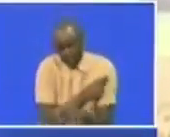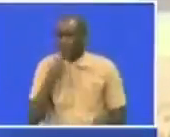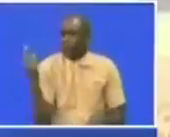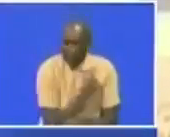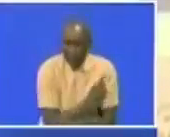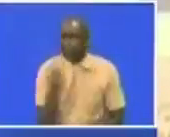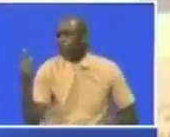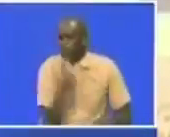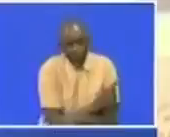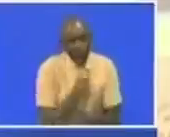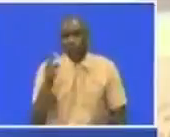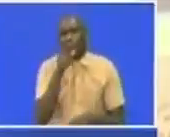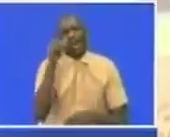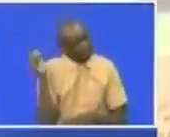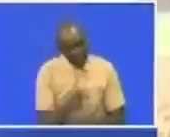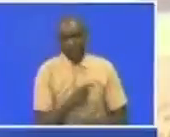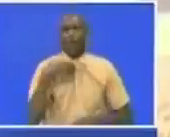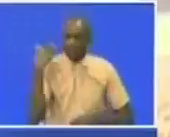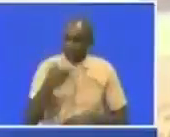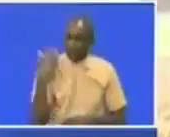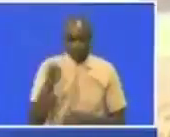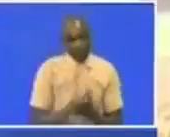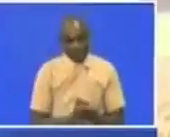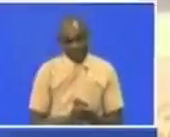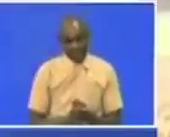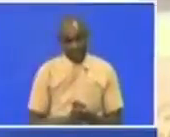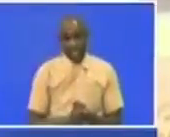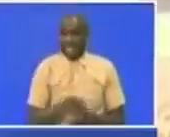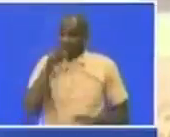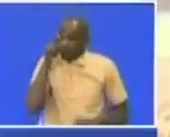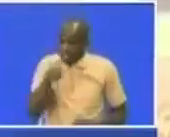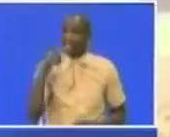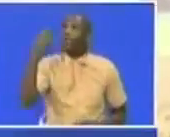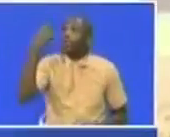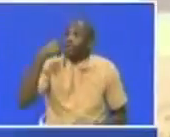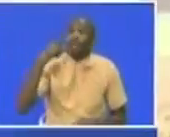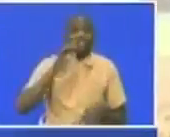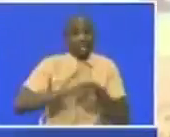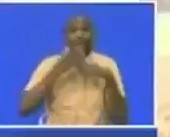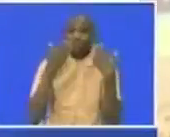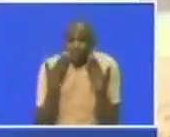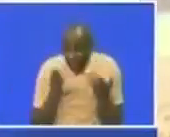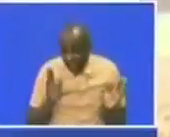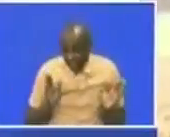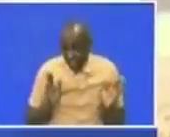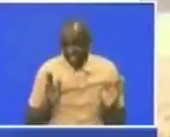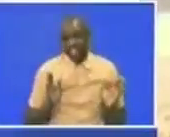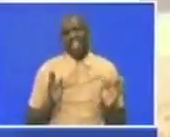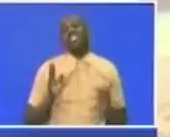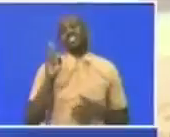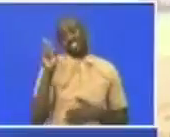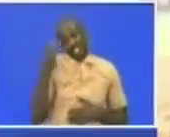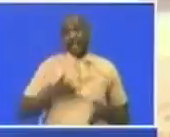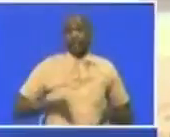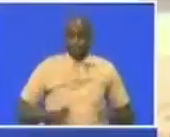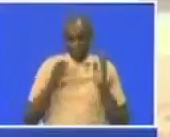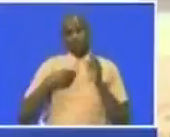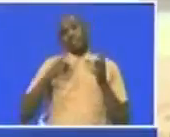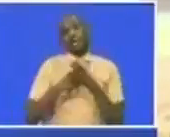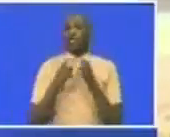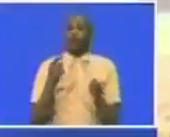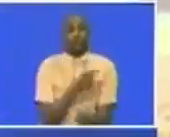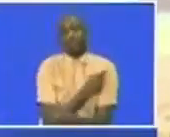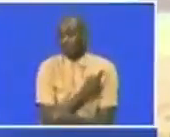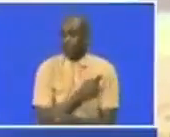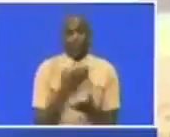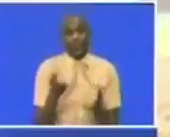kila saa nikohosi, mwezi haipiti. Sasa hiyo ndiyo sasa ilifanya hata huyu wa pili sasa nikaanza tu kumpeleka hosi, sasa